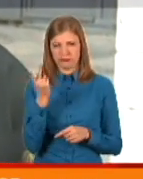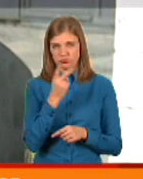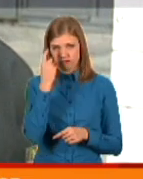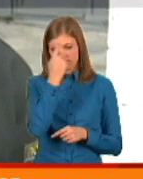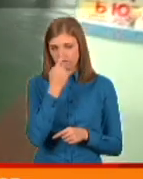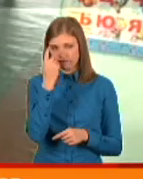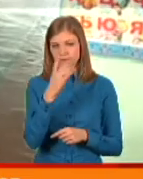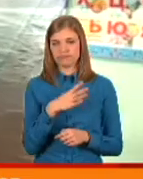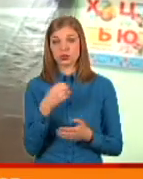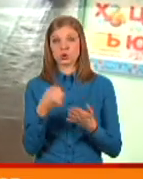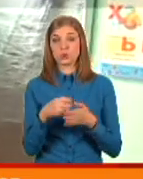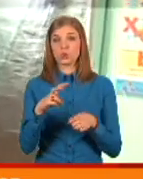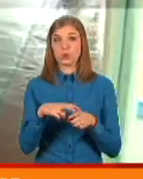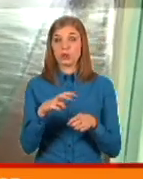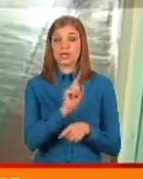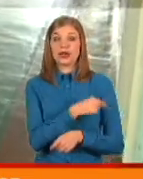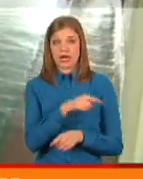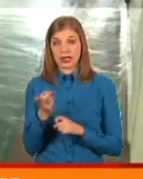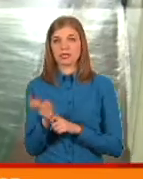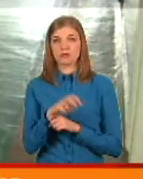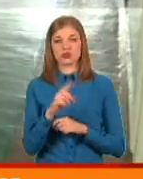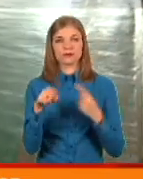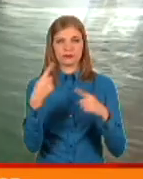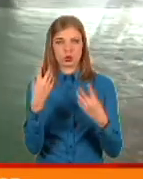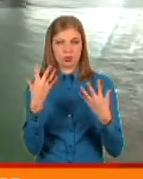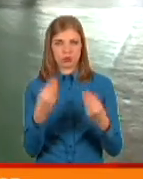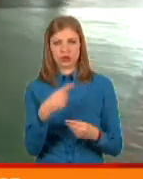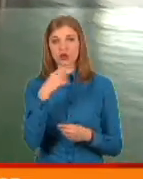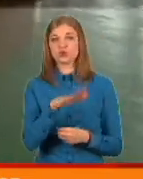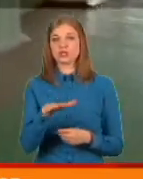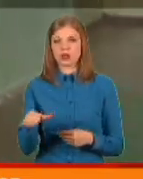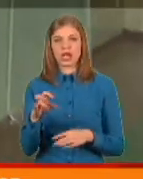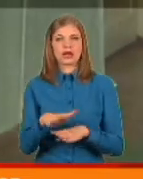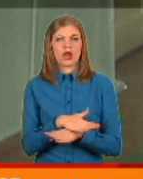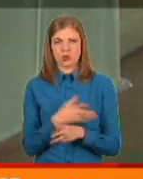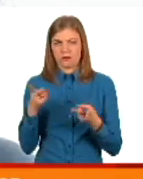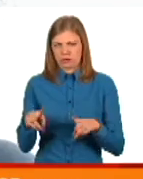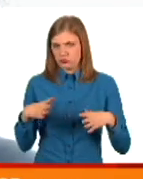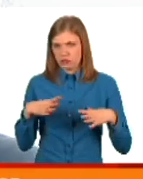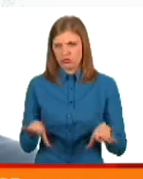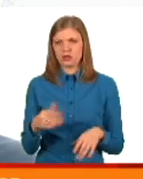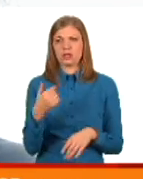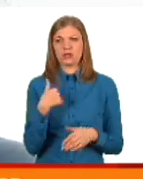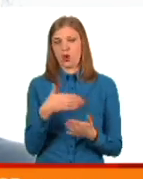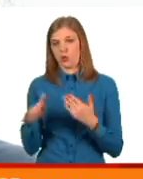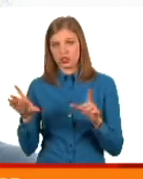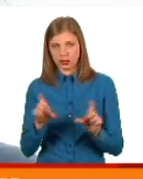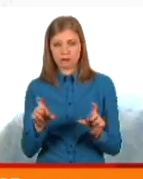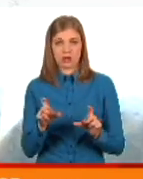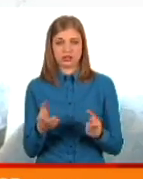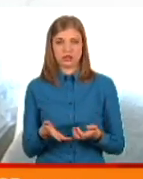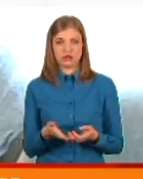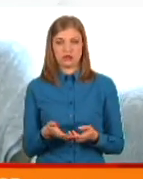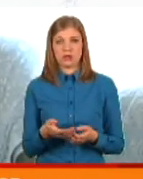алкогольного оп'яніння. До лікарні мати Тетяна прийшла вже наступного дня. Каже, дітей надовго не лишала. Я ходила в магазин по